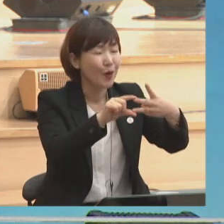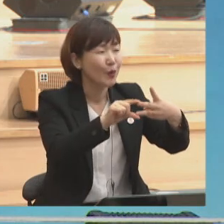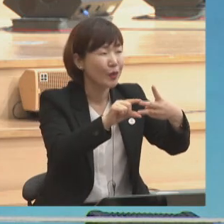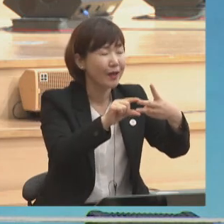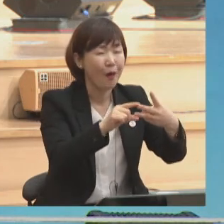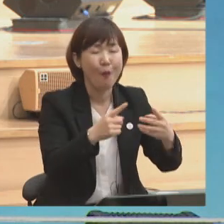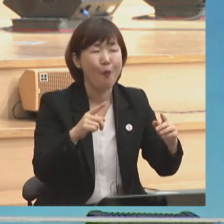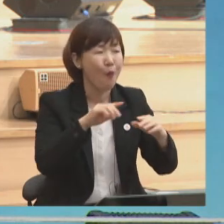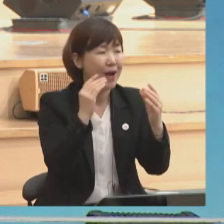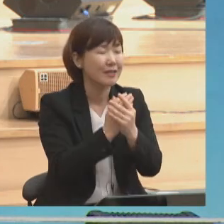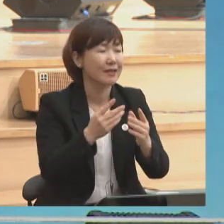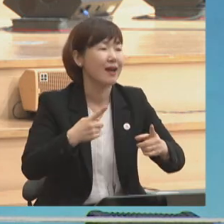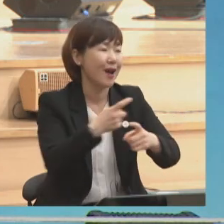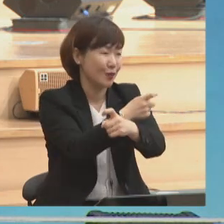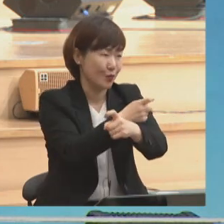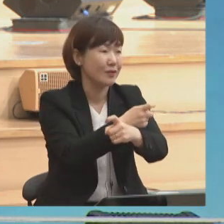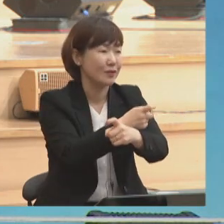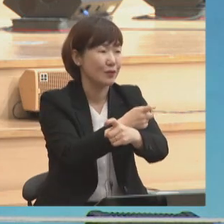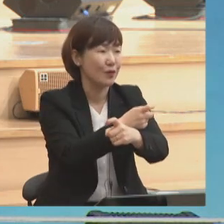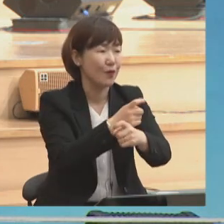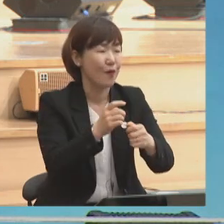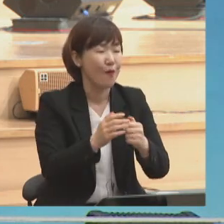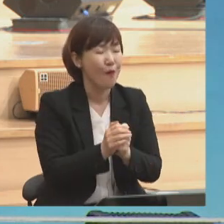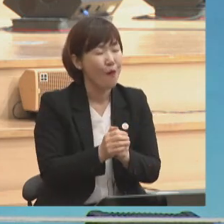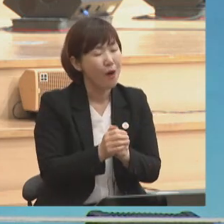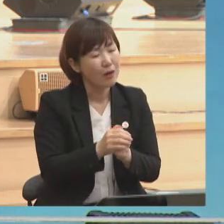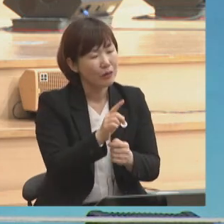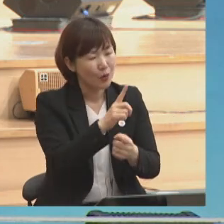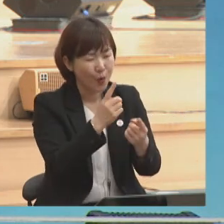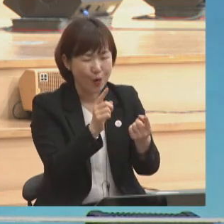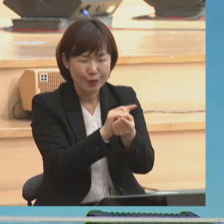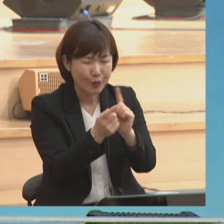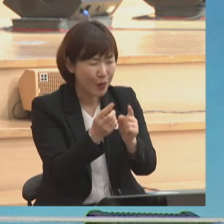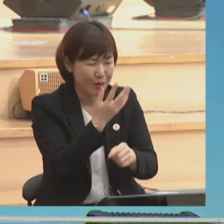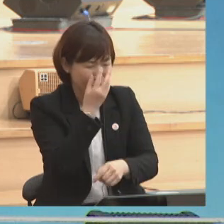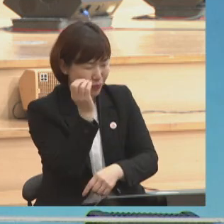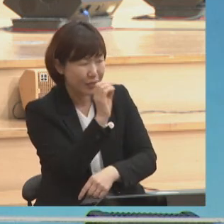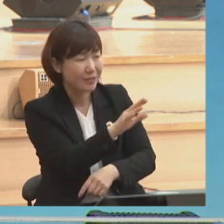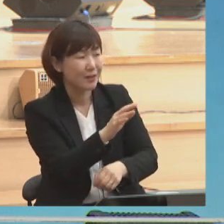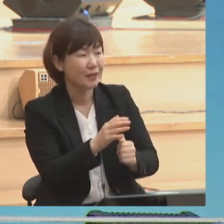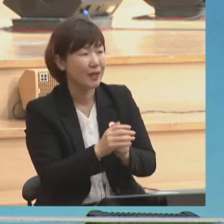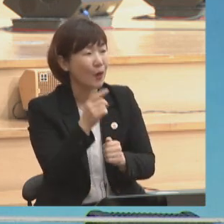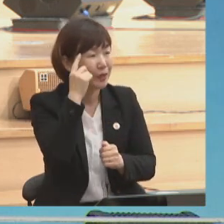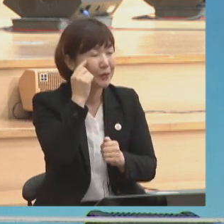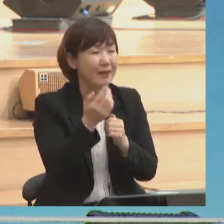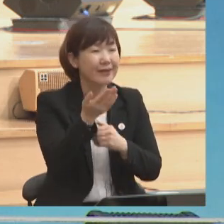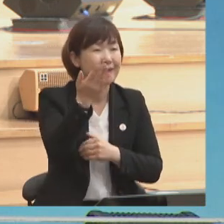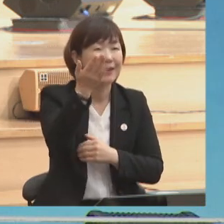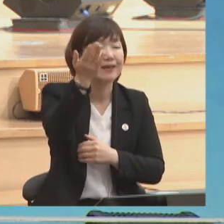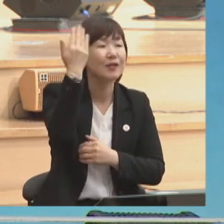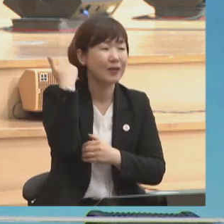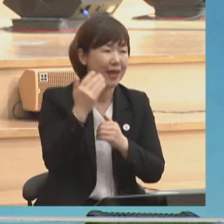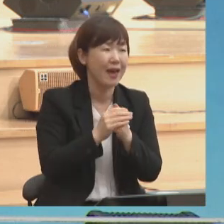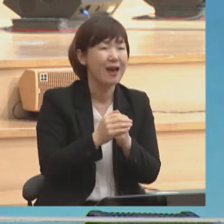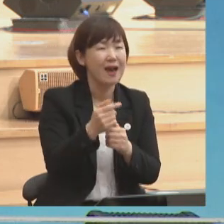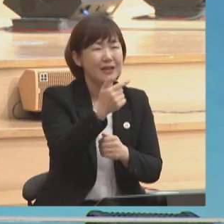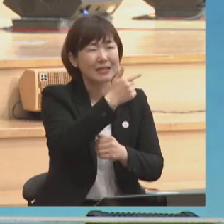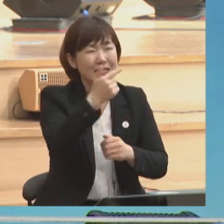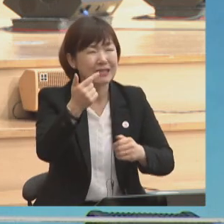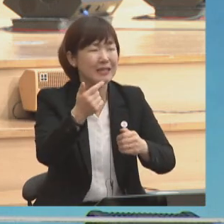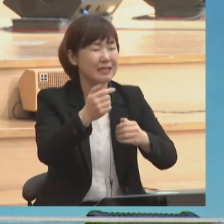고약하게 적대적인 관계. 아예 사람 취급을 하지 않아요. 왜냐하면 과거에 대제국이었던 아수르